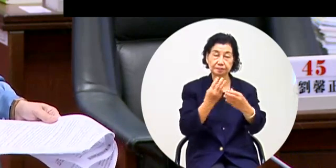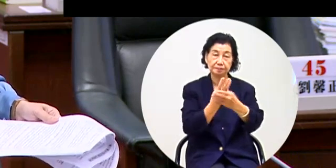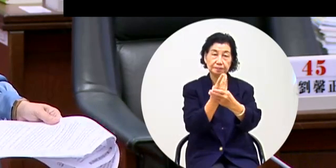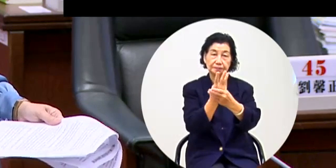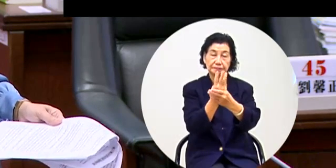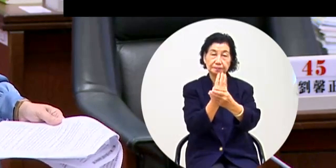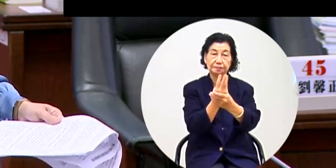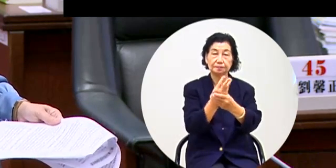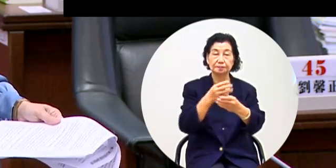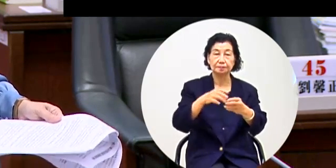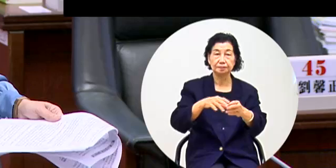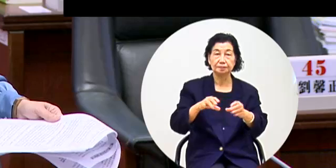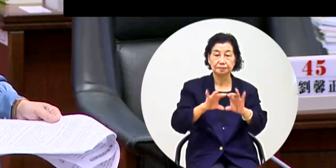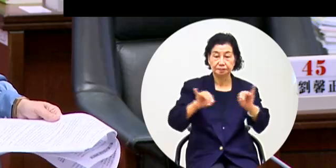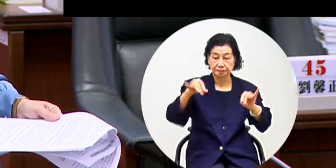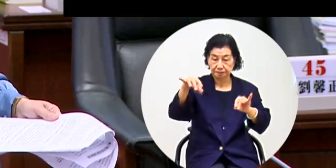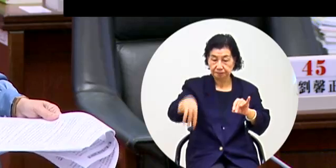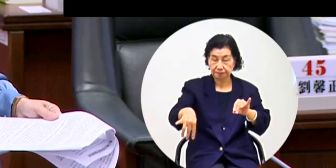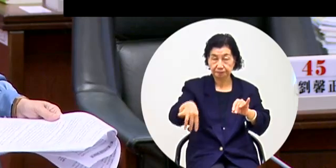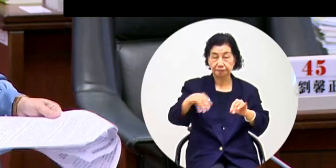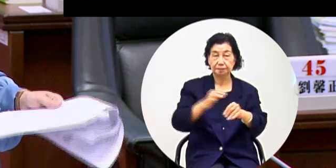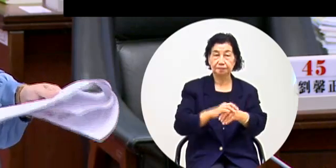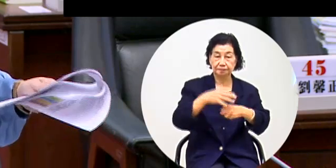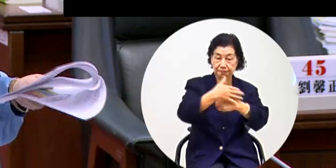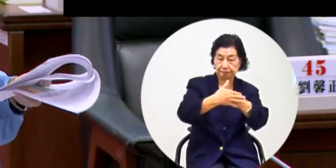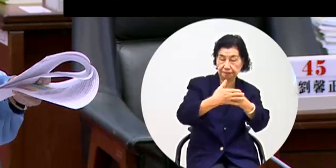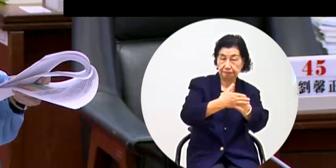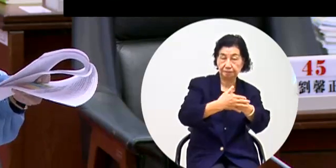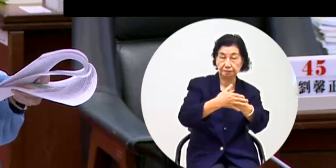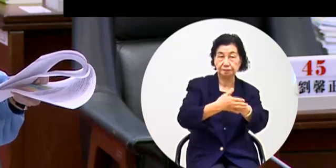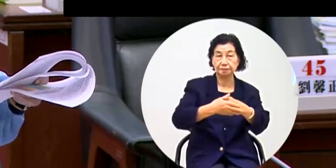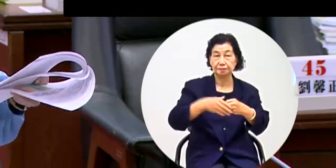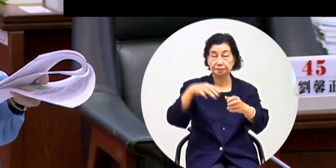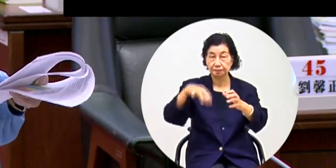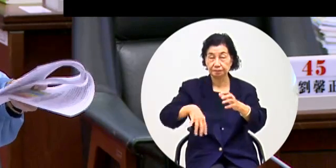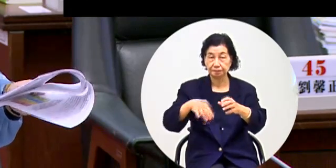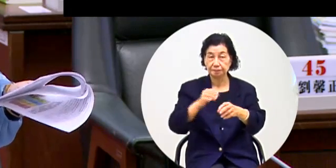阿迪克林你不能营业用哦，局长，阿那边呐，